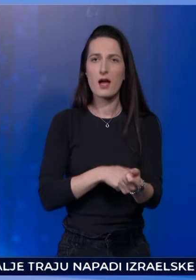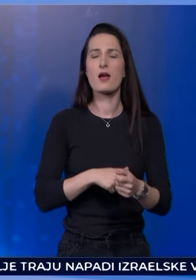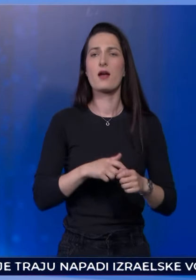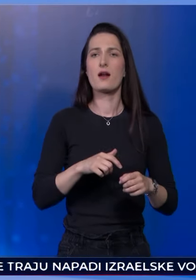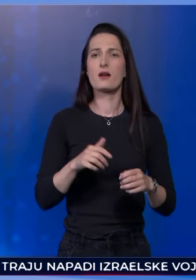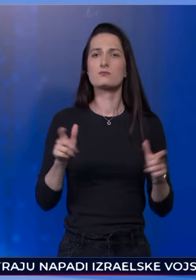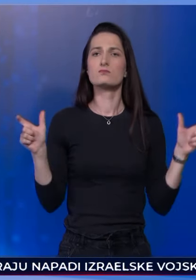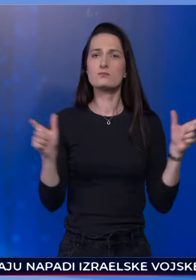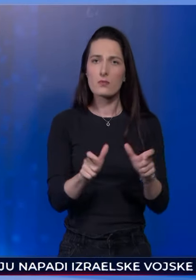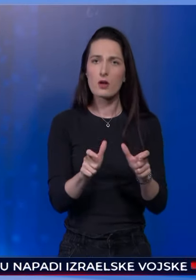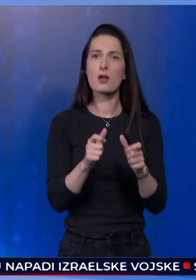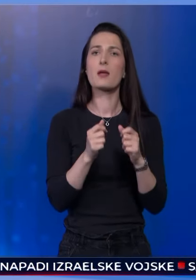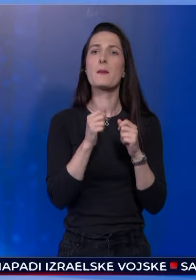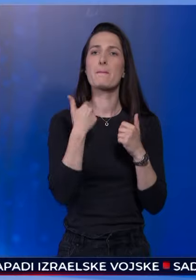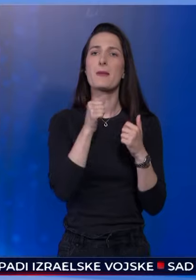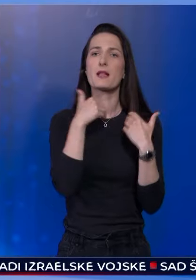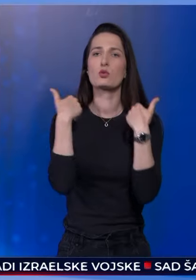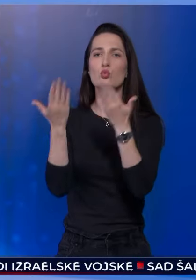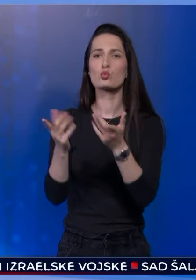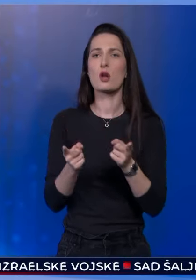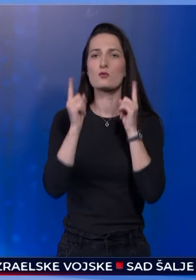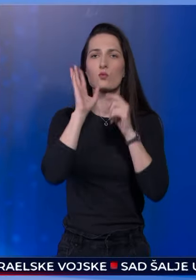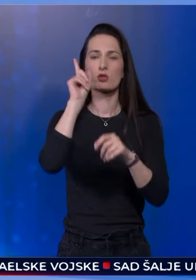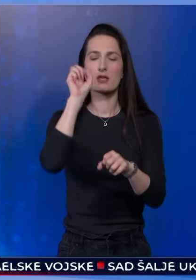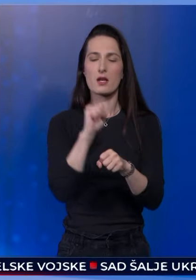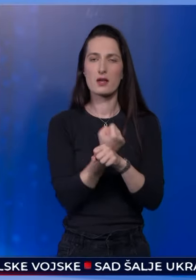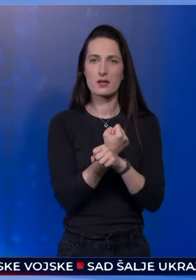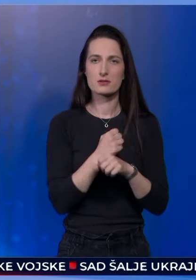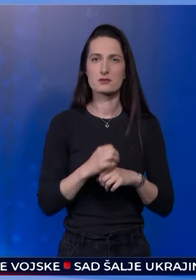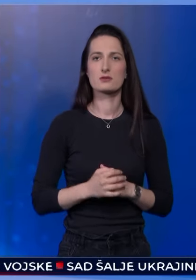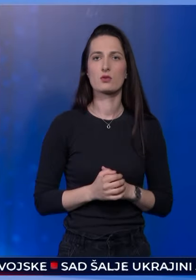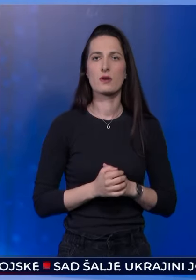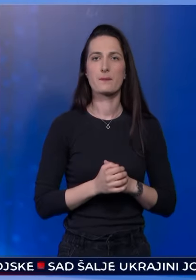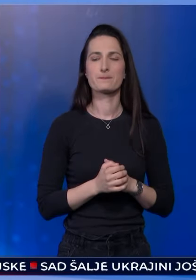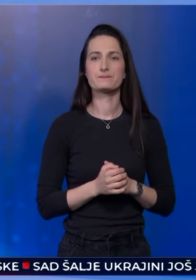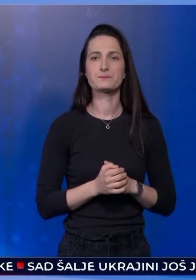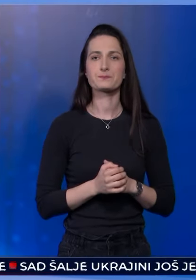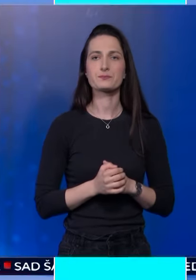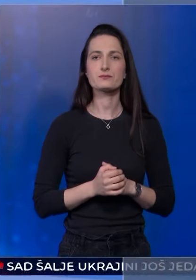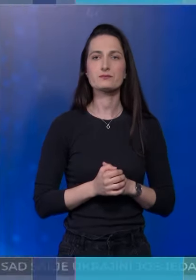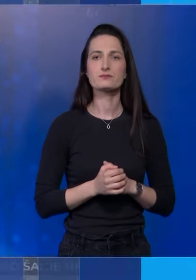narkotika lišeno je slobode i predato tužilaštvu Bosne i Hercegovine.